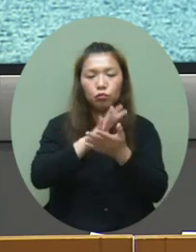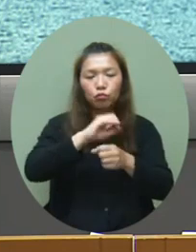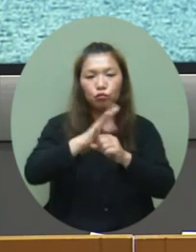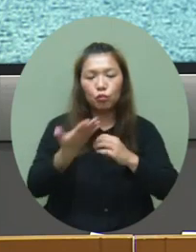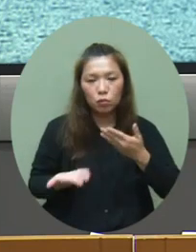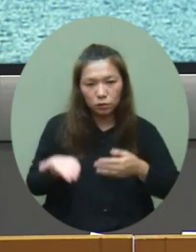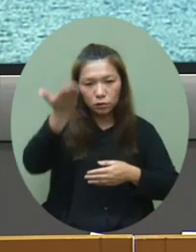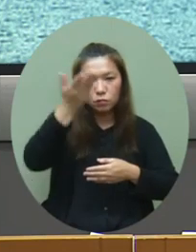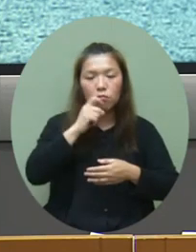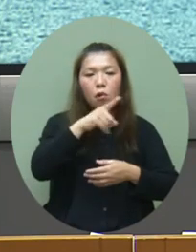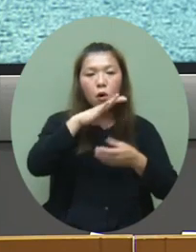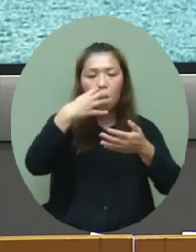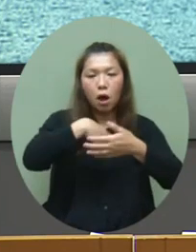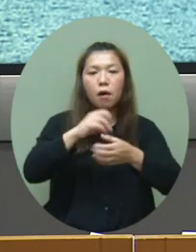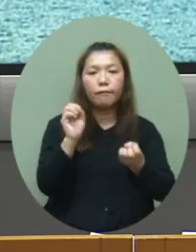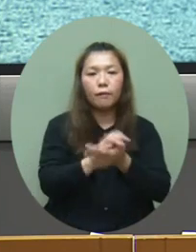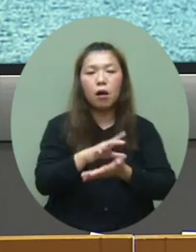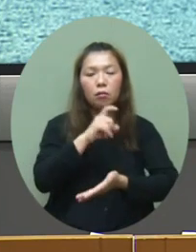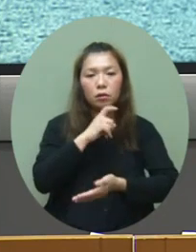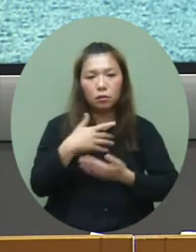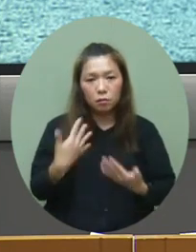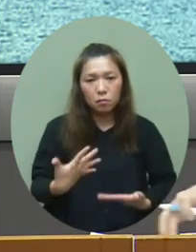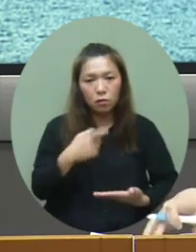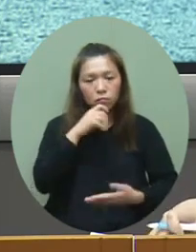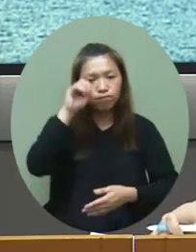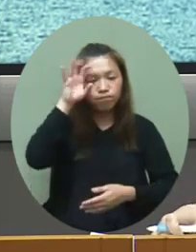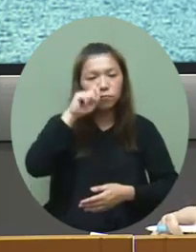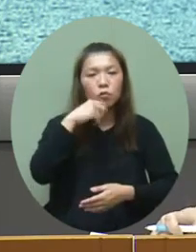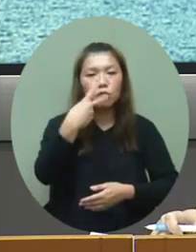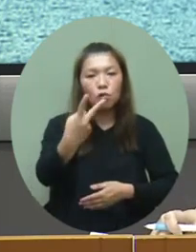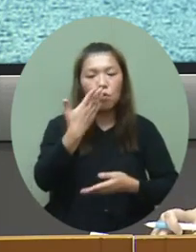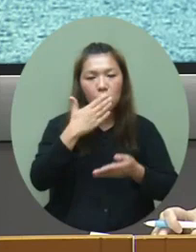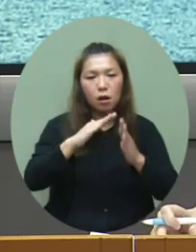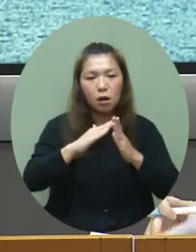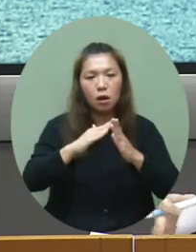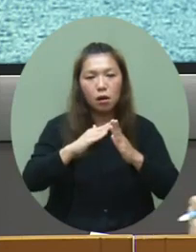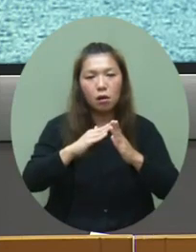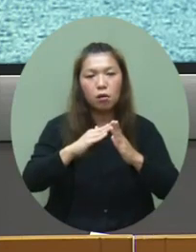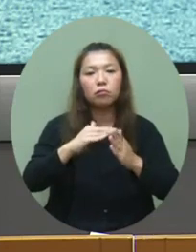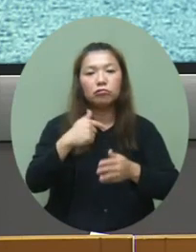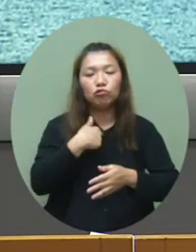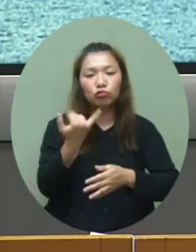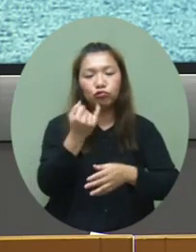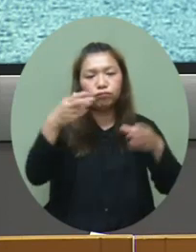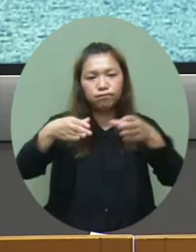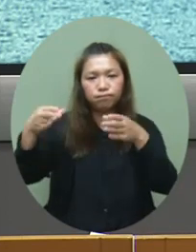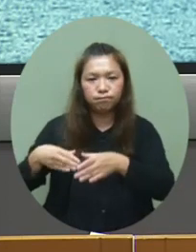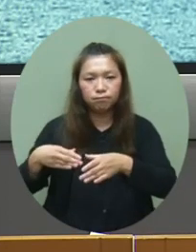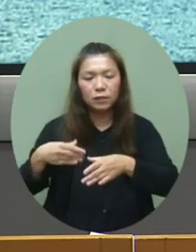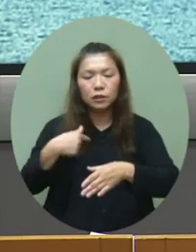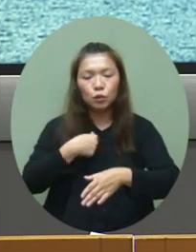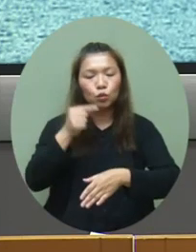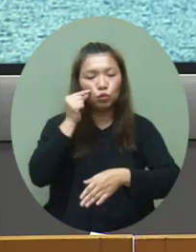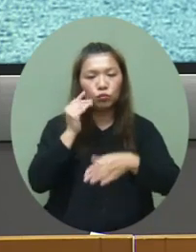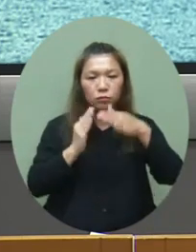以上嘅個案喺同一間學校嘅。咁今日我哋都有建議2間學校咧，就有一啲個別班房咧係需要停